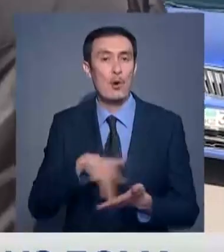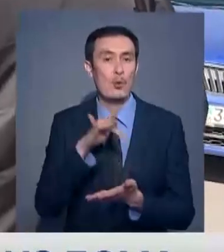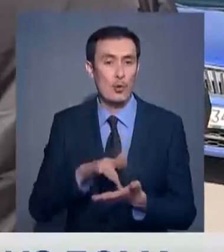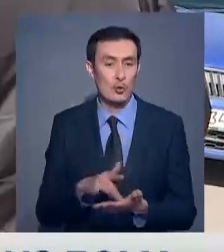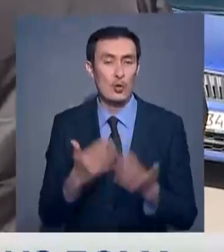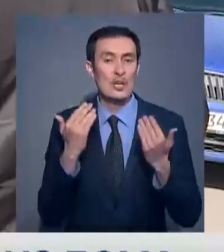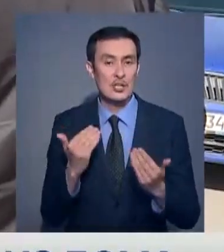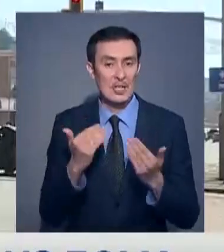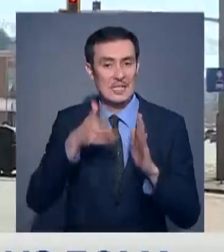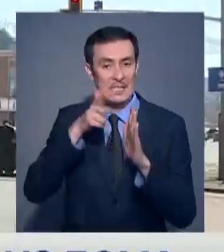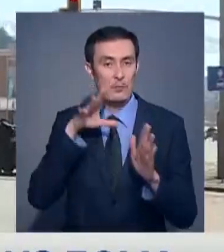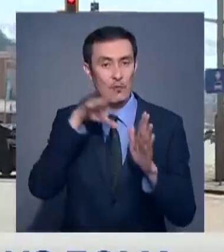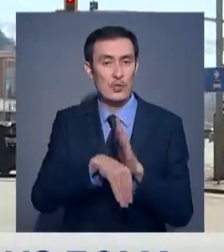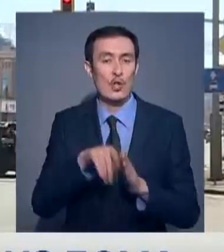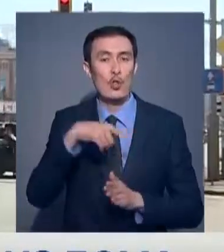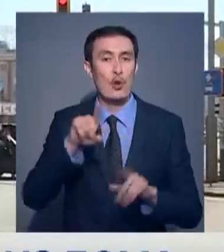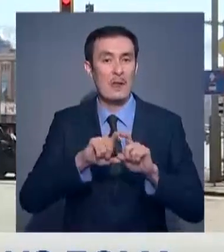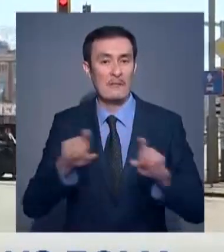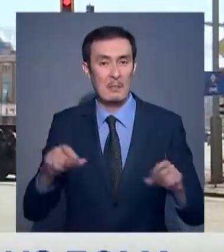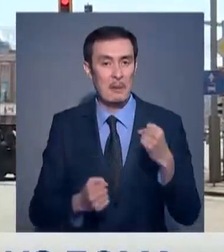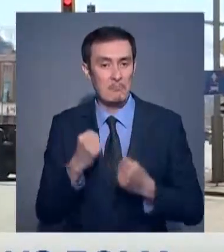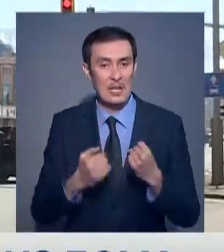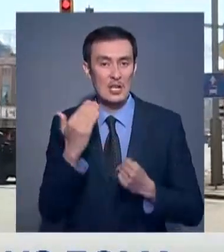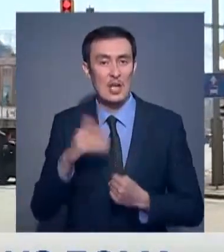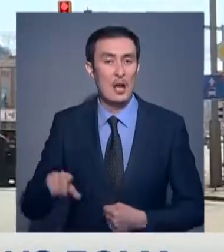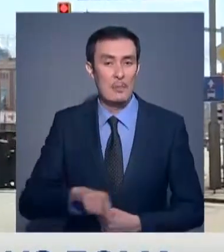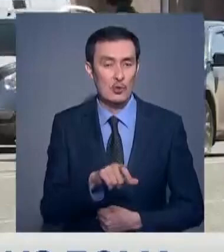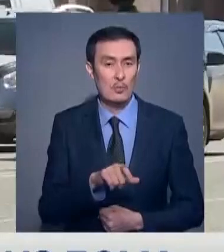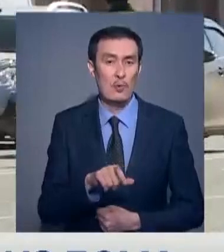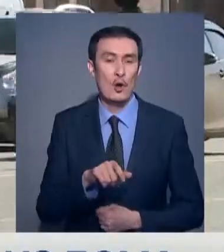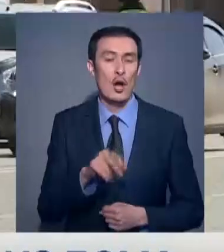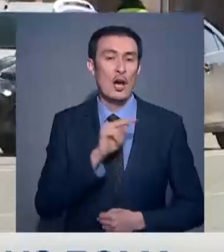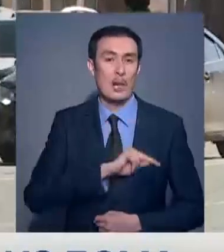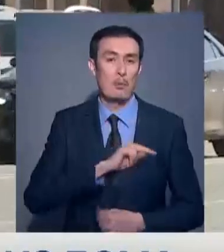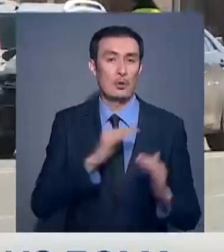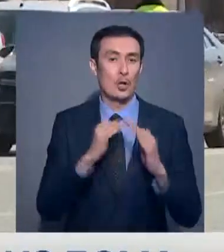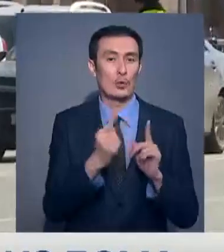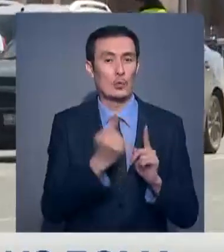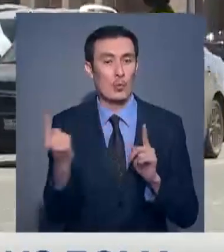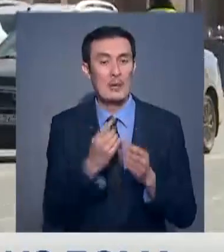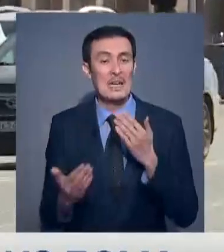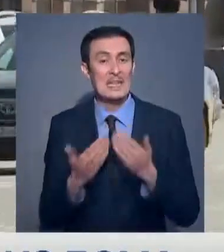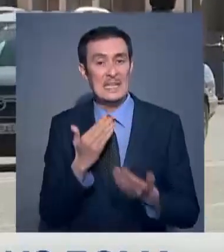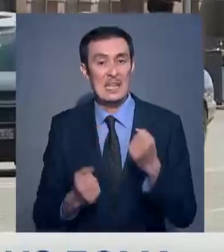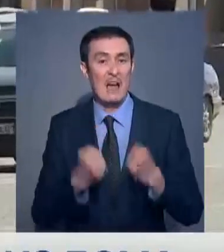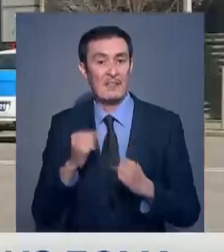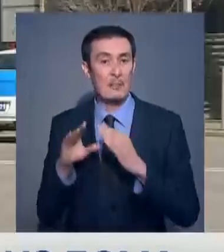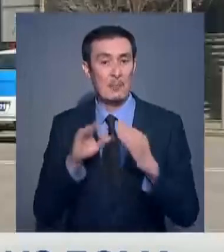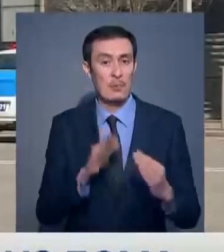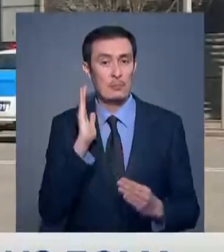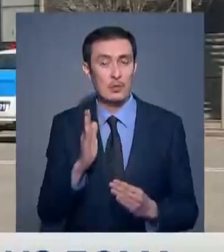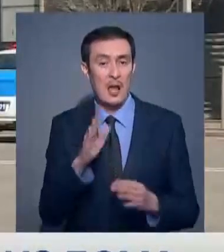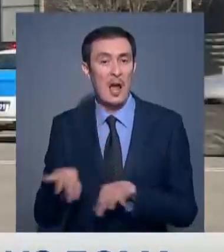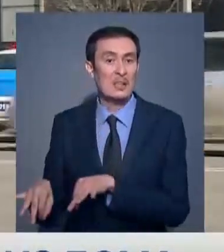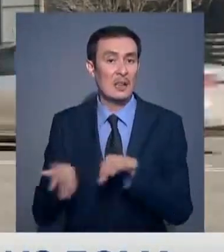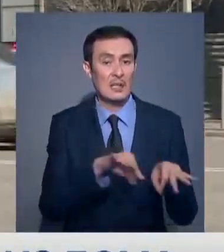мегаполису. Сейчас в систему вносятся номера автомобилей и их маршрут по принципу «работа-дом». В случае, если автомобиль будет